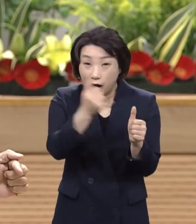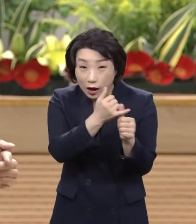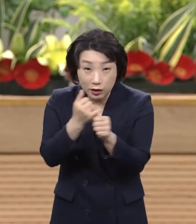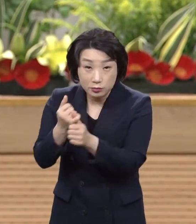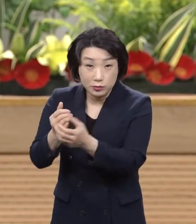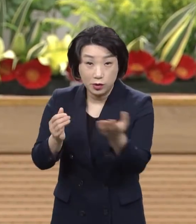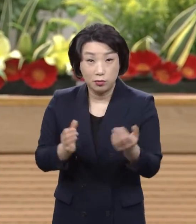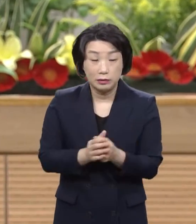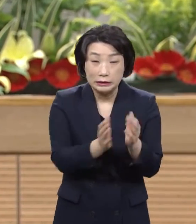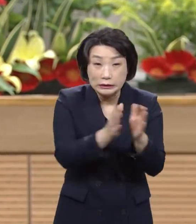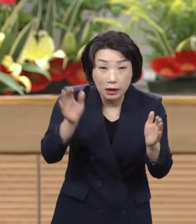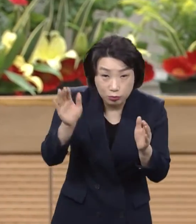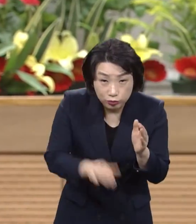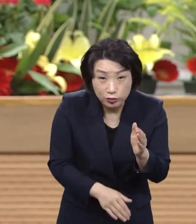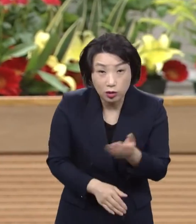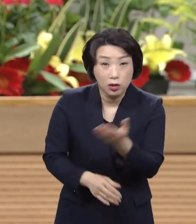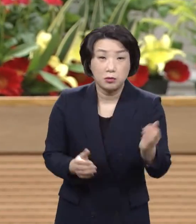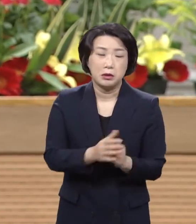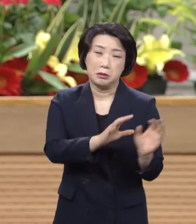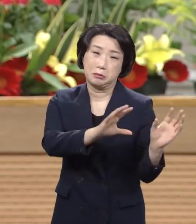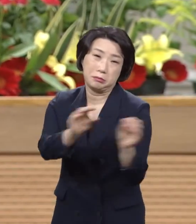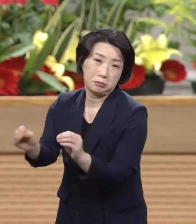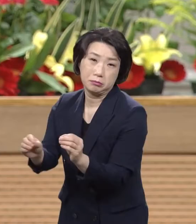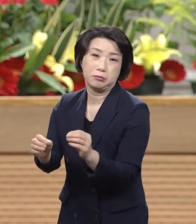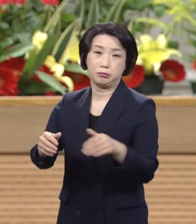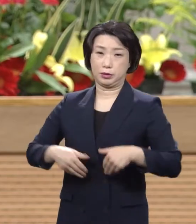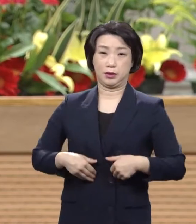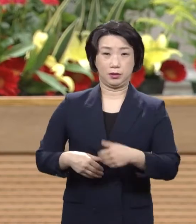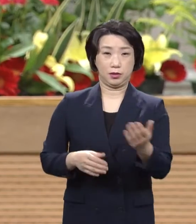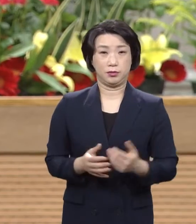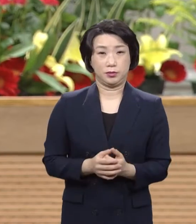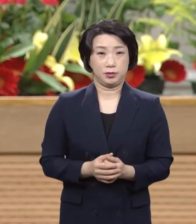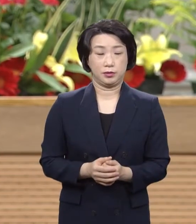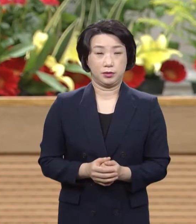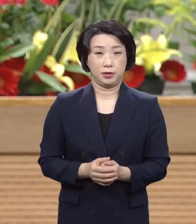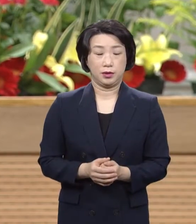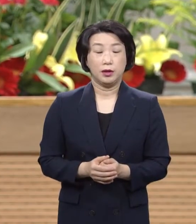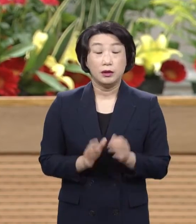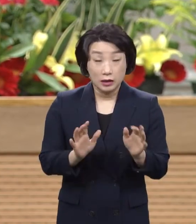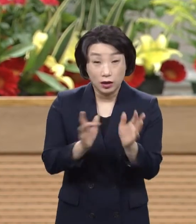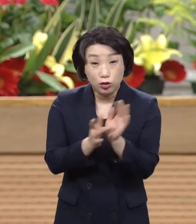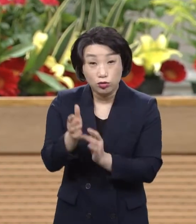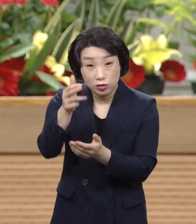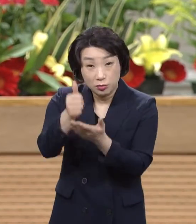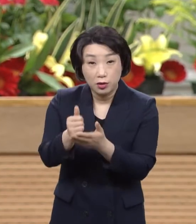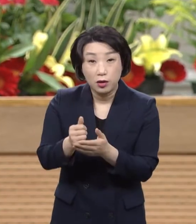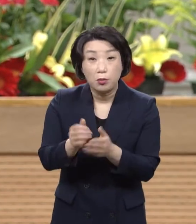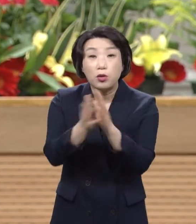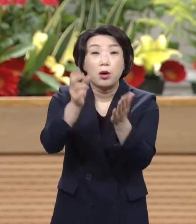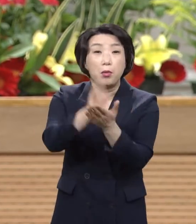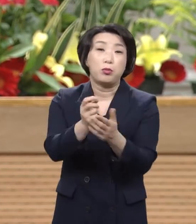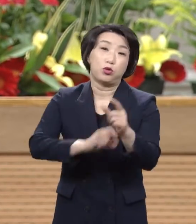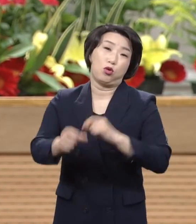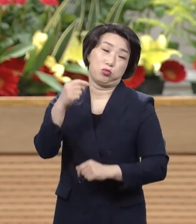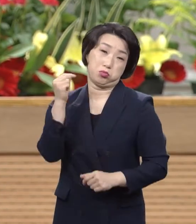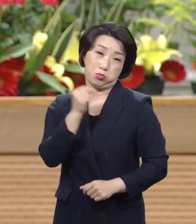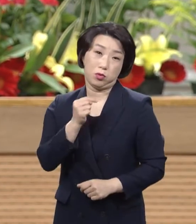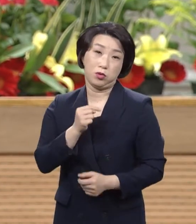대해서 시작부터 근절을 해버리는 거죠. 그러니까 예수님은 율법을 강화했다 이